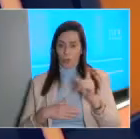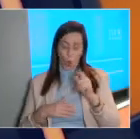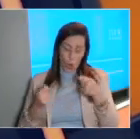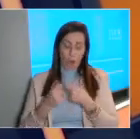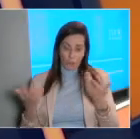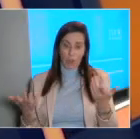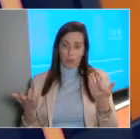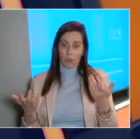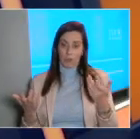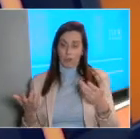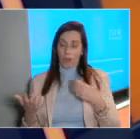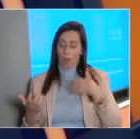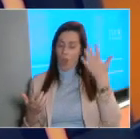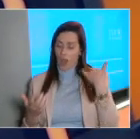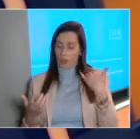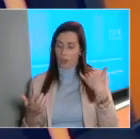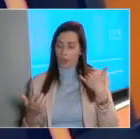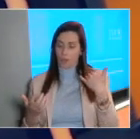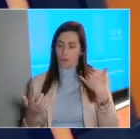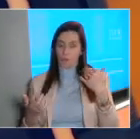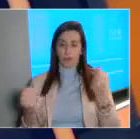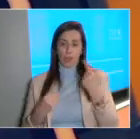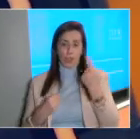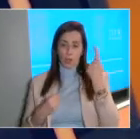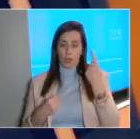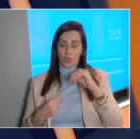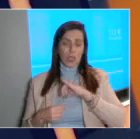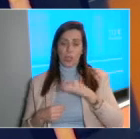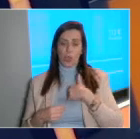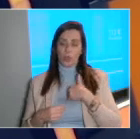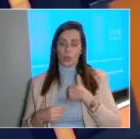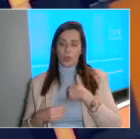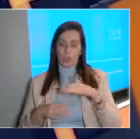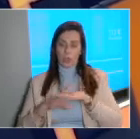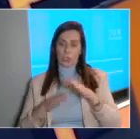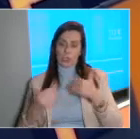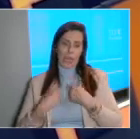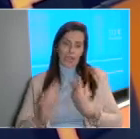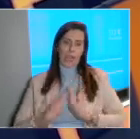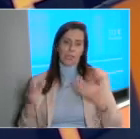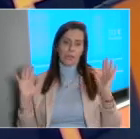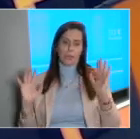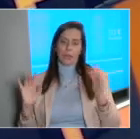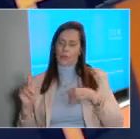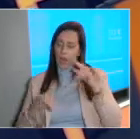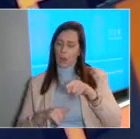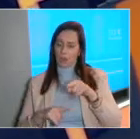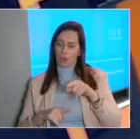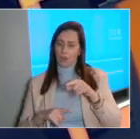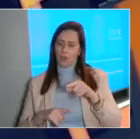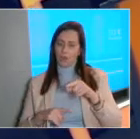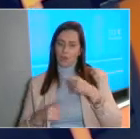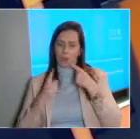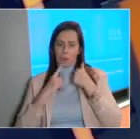שזה רלוונטי, ישבתי, הדבר היחידי שעניין אותי זה, סליחה, זה אני עצמי, והלכתי וישבתי עם